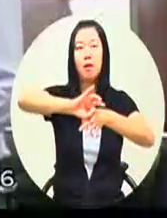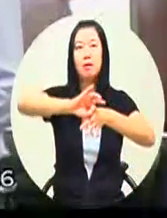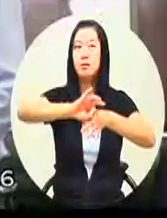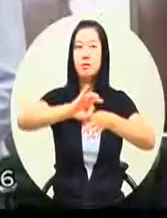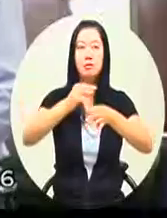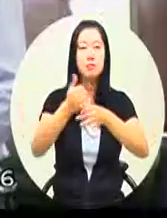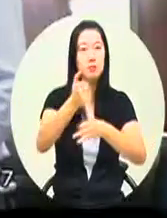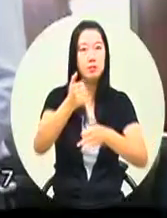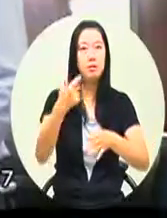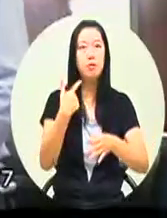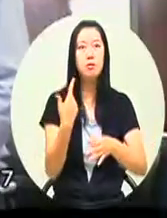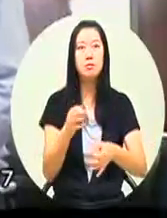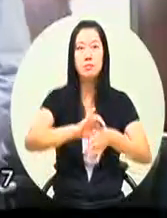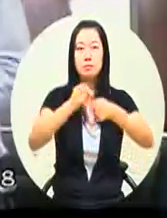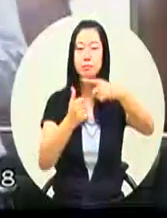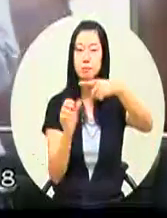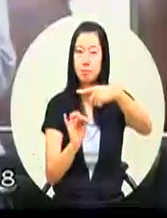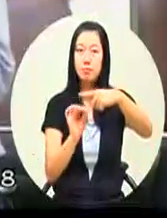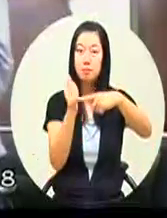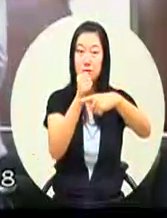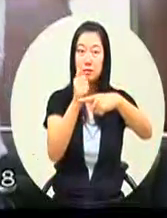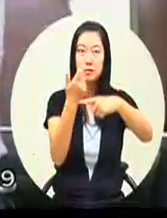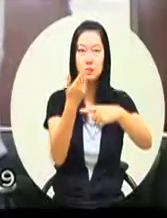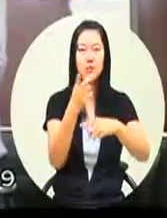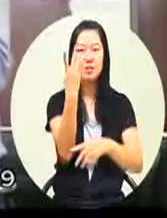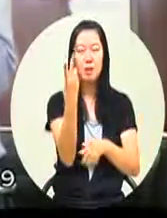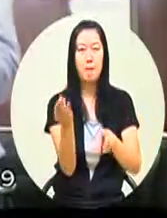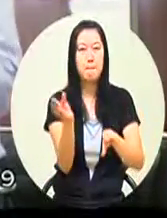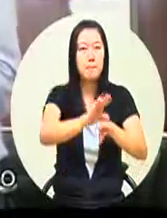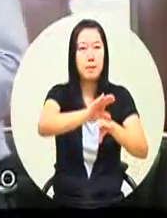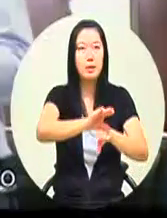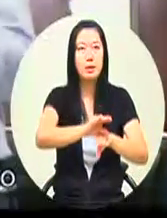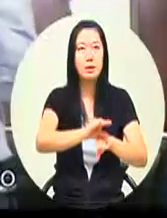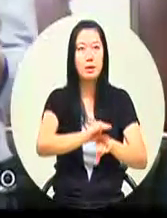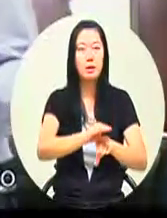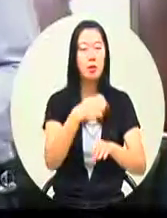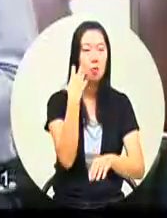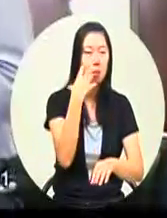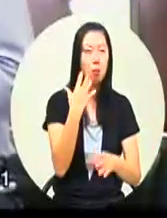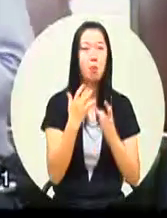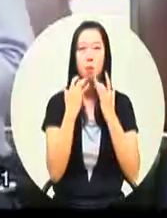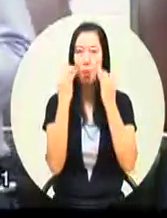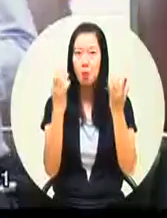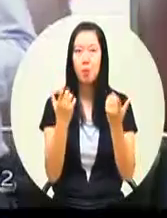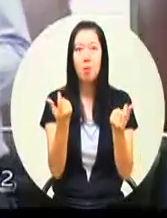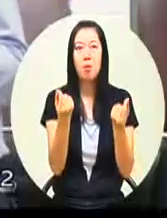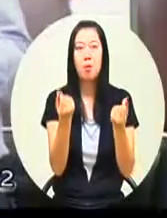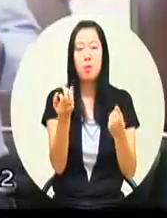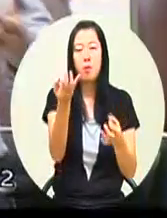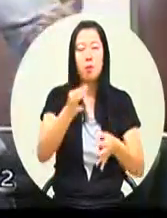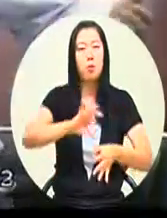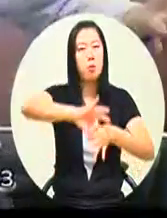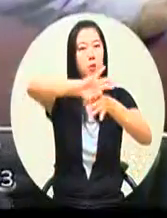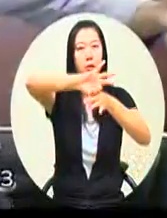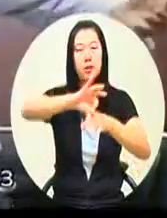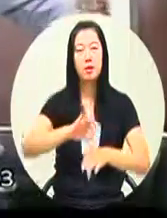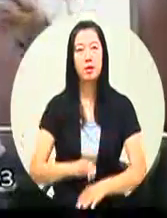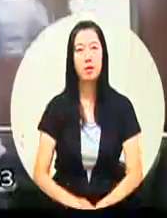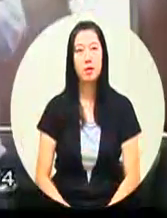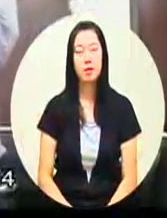是加50%，是加两杯啊，水果啊，安尼菜籽啊，安尼，哦已经。